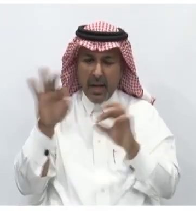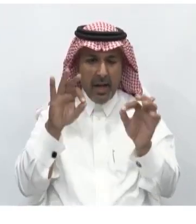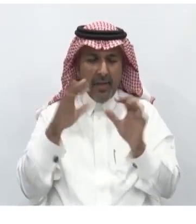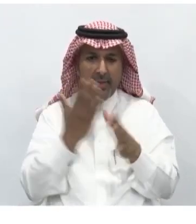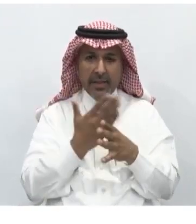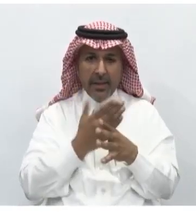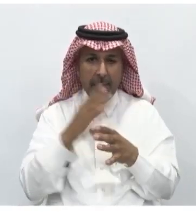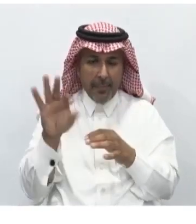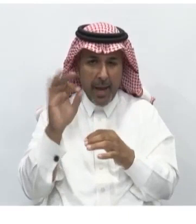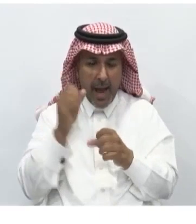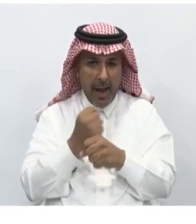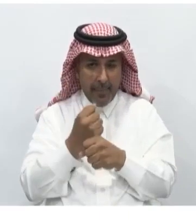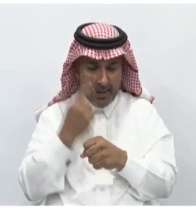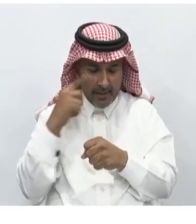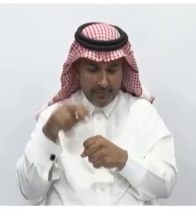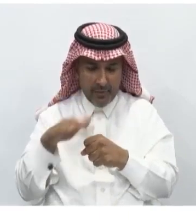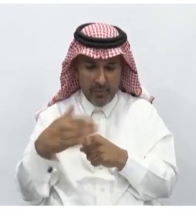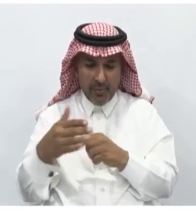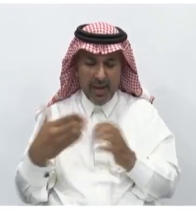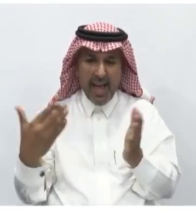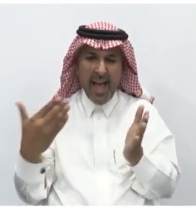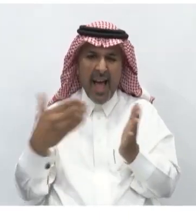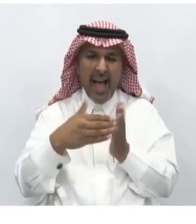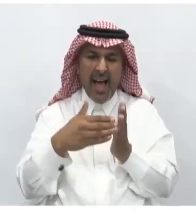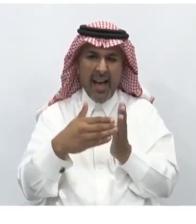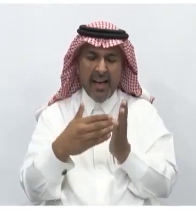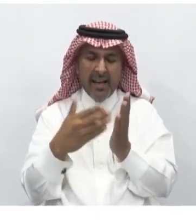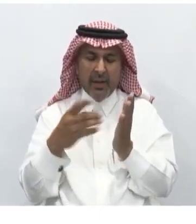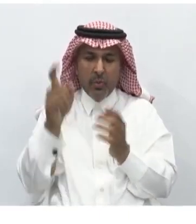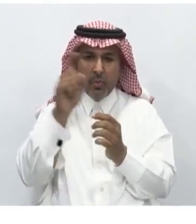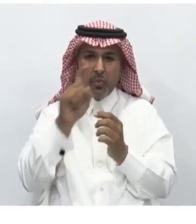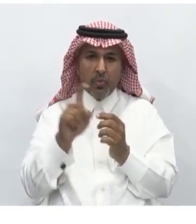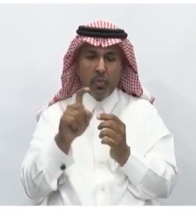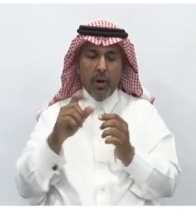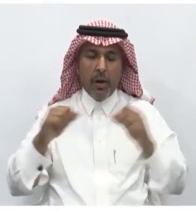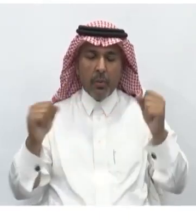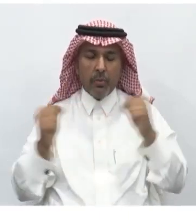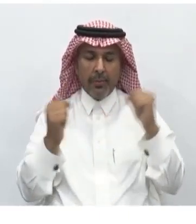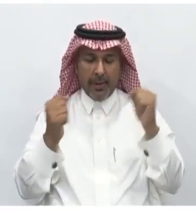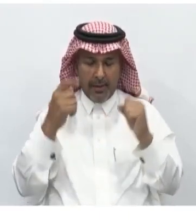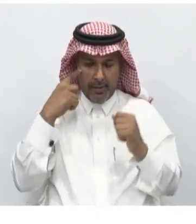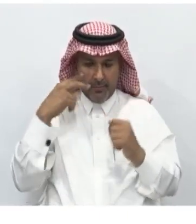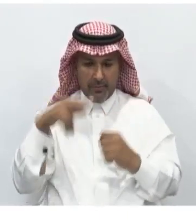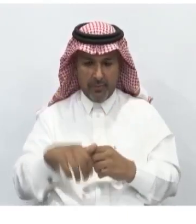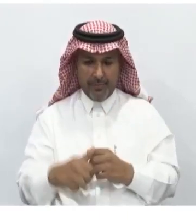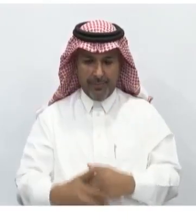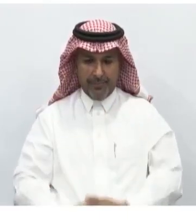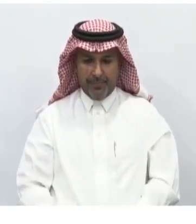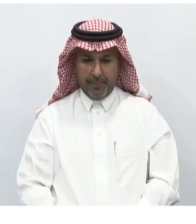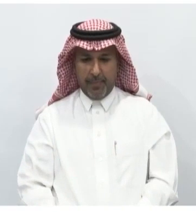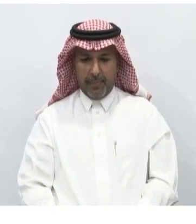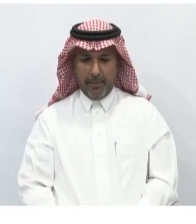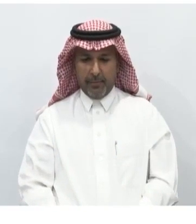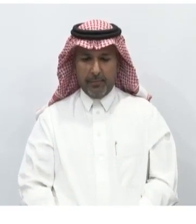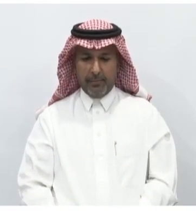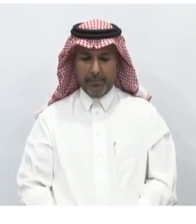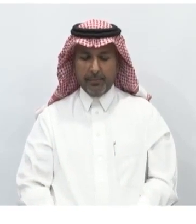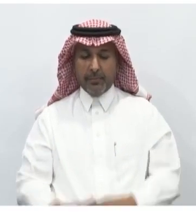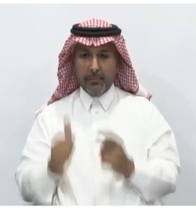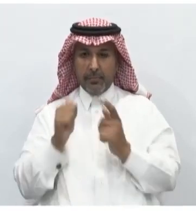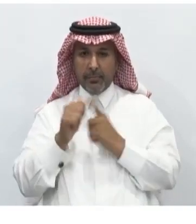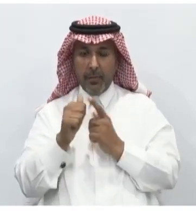الخلاصة وحل أسئلة التقويم. إذاً الفكرة الرئيسية. الأملاح المائية هي